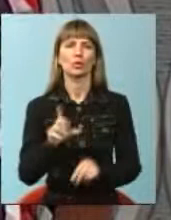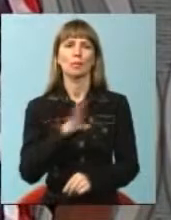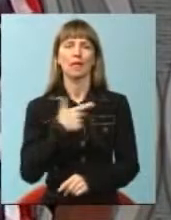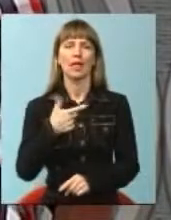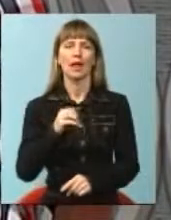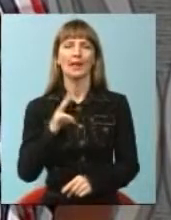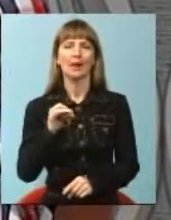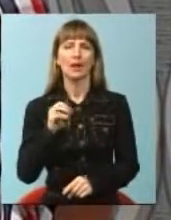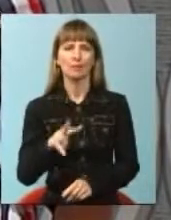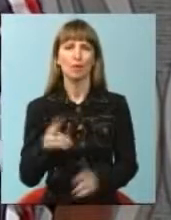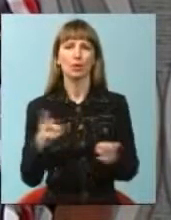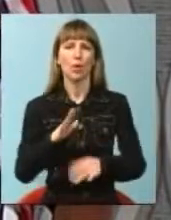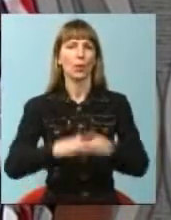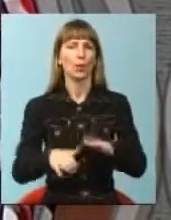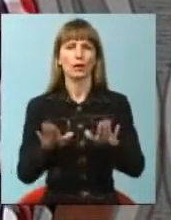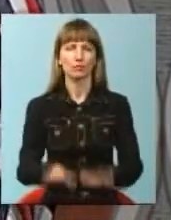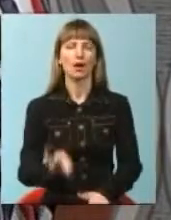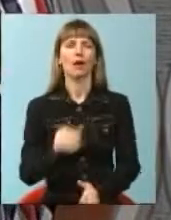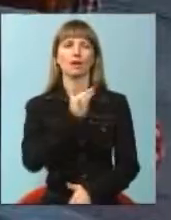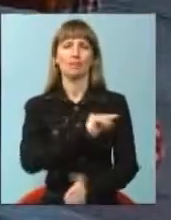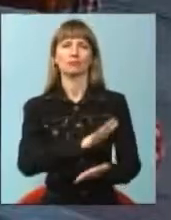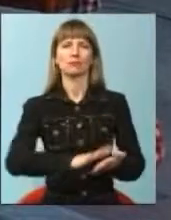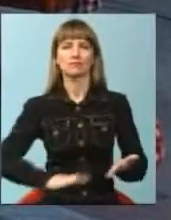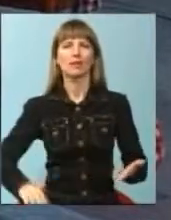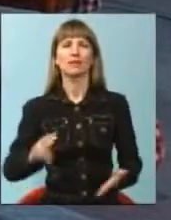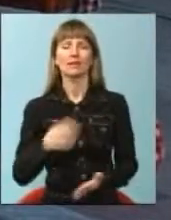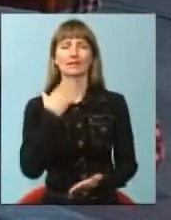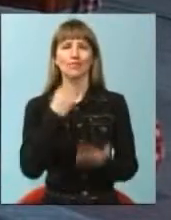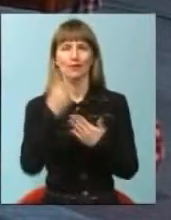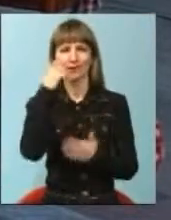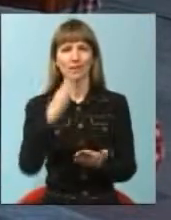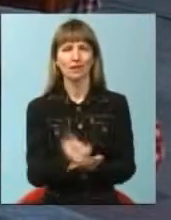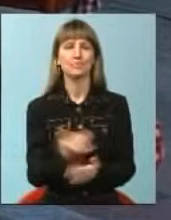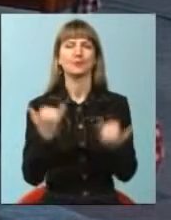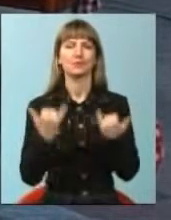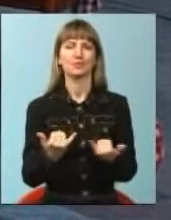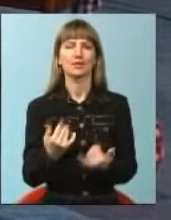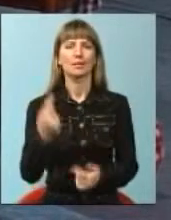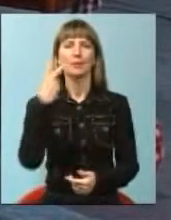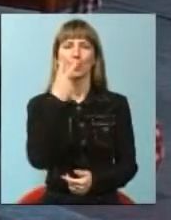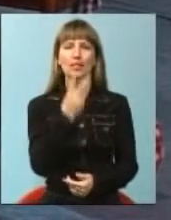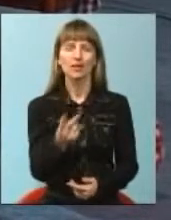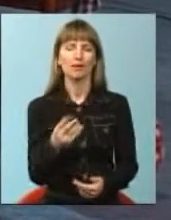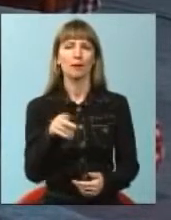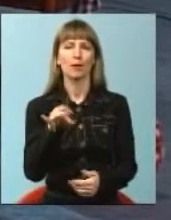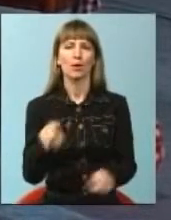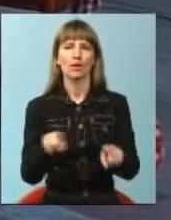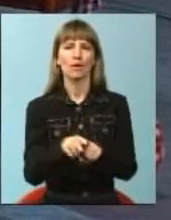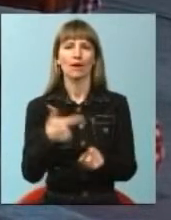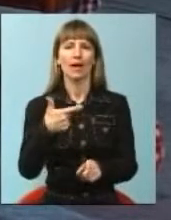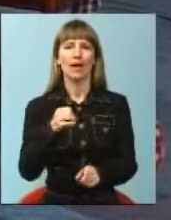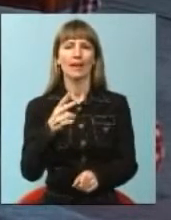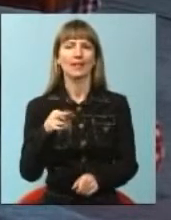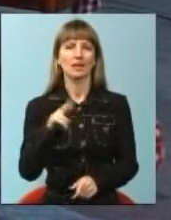генієм треба просто не класти руки, а працювати, працювати і працювати над своїм винаходом. Тож прямо зараз давайте і подивимося про такого генія,